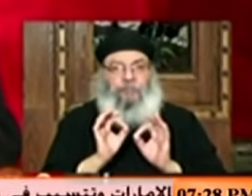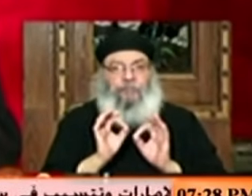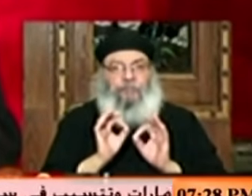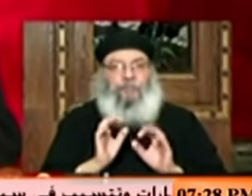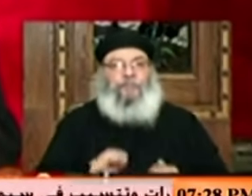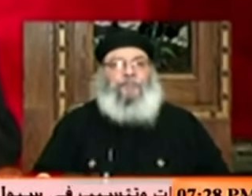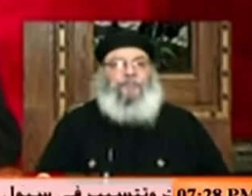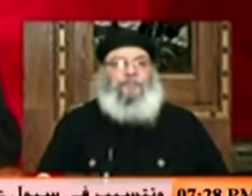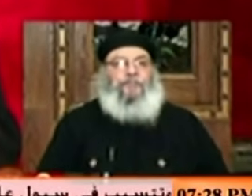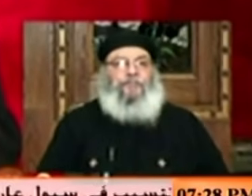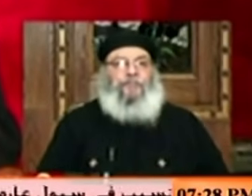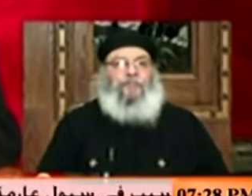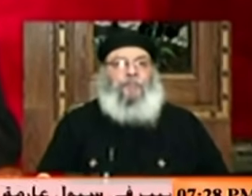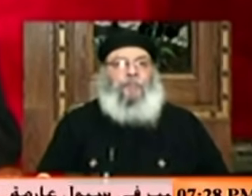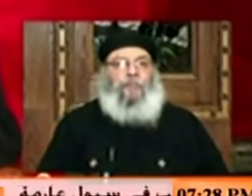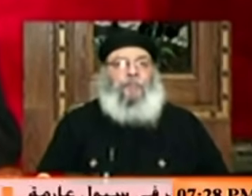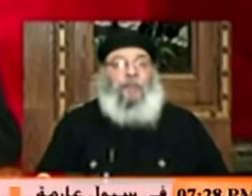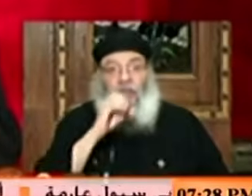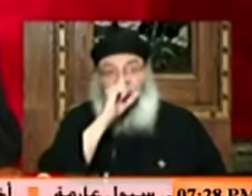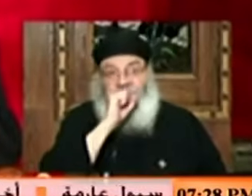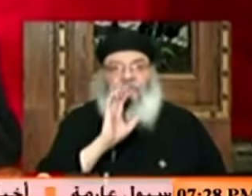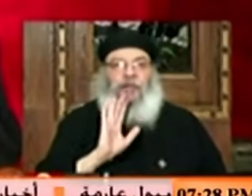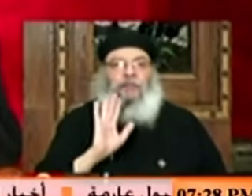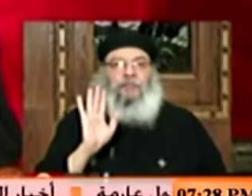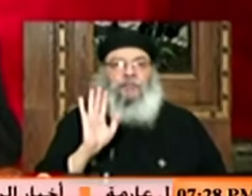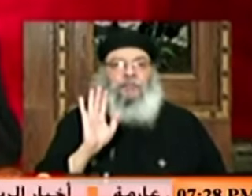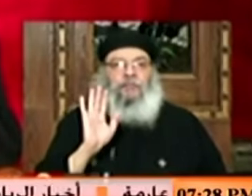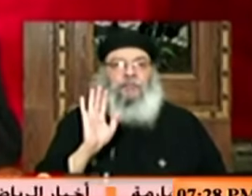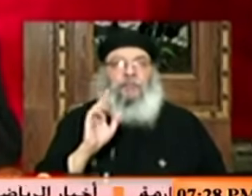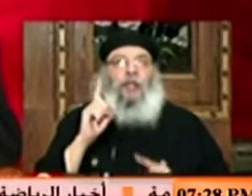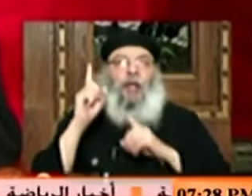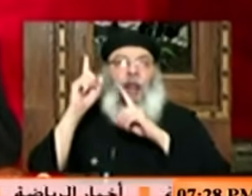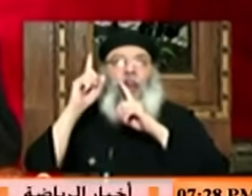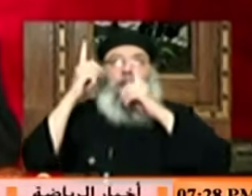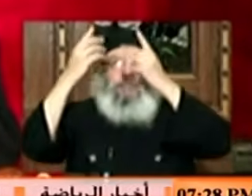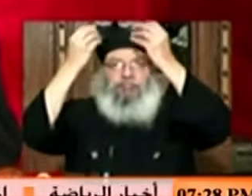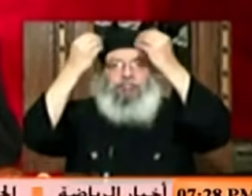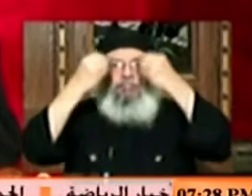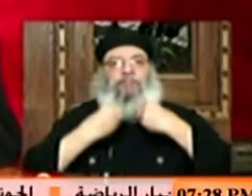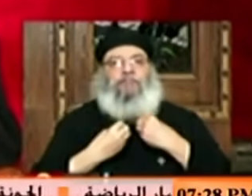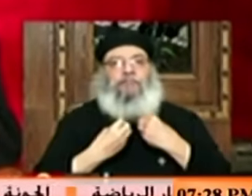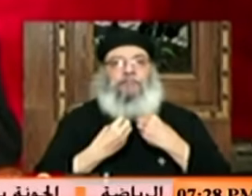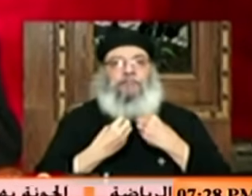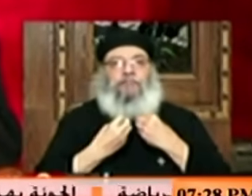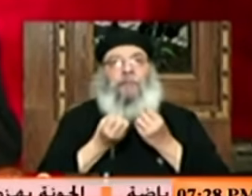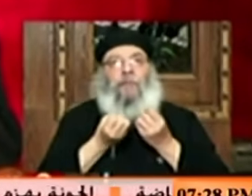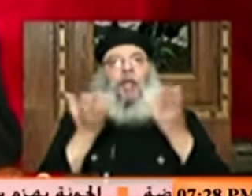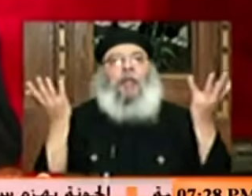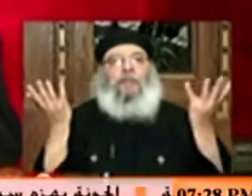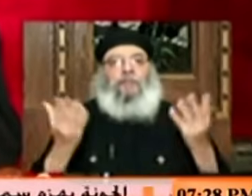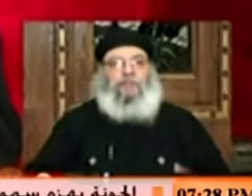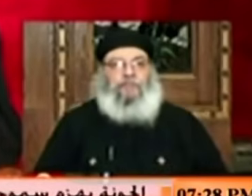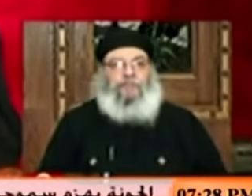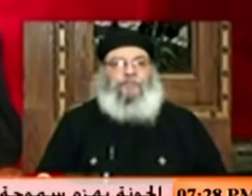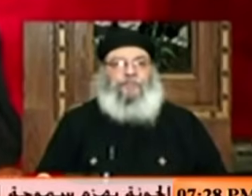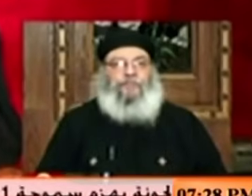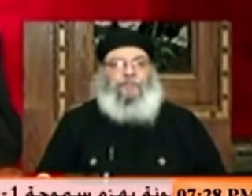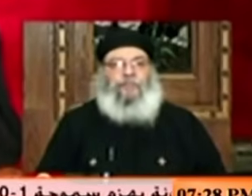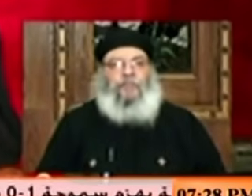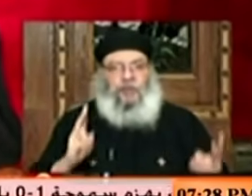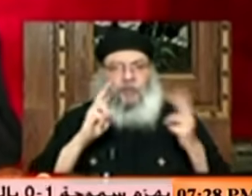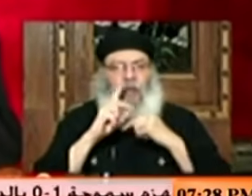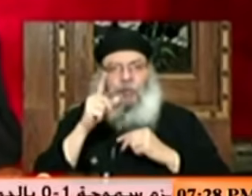ما اتعلمنا في اول الصوم في الخفاء الله يجازيك على نيه وتقابل